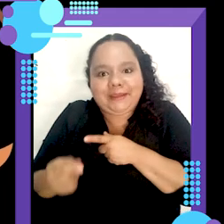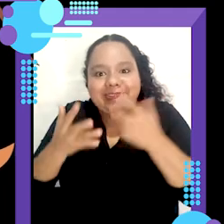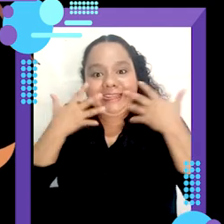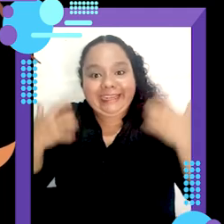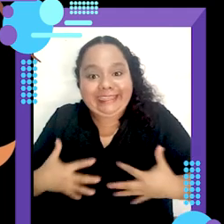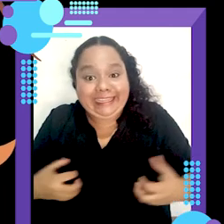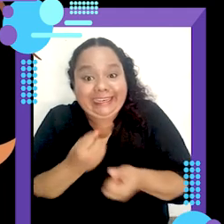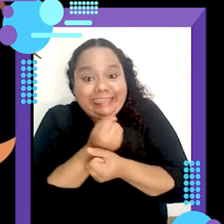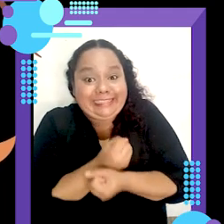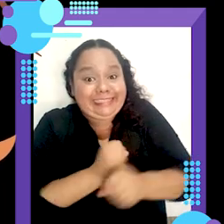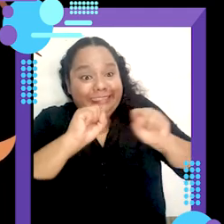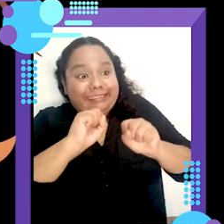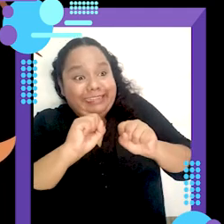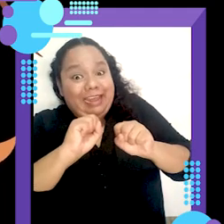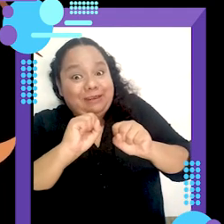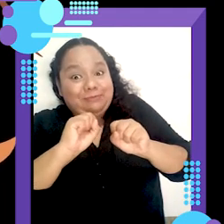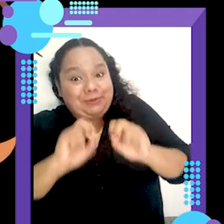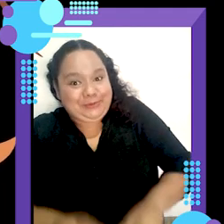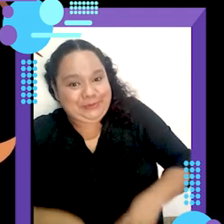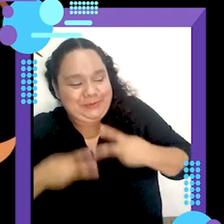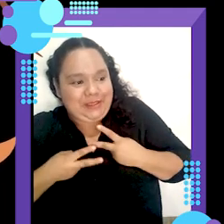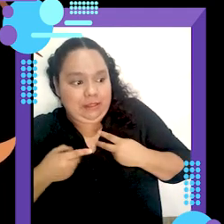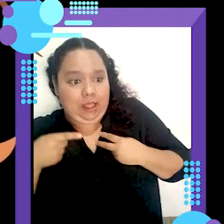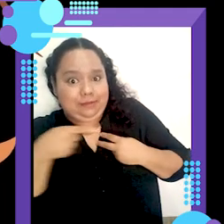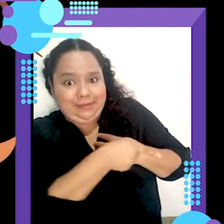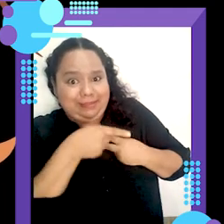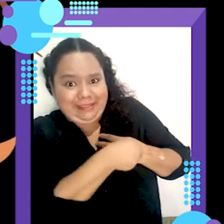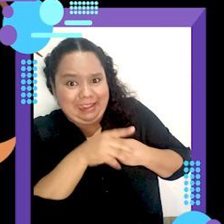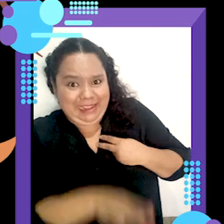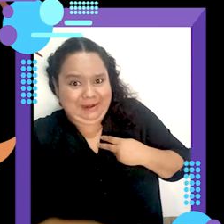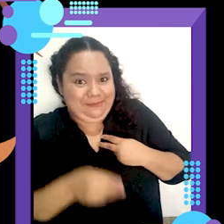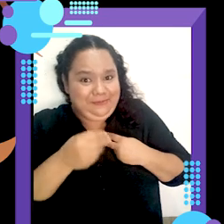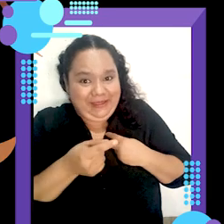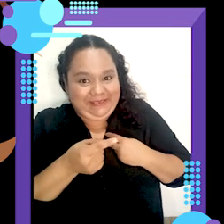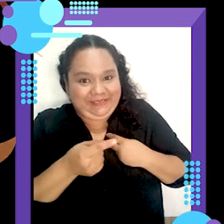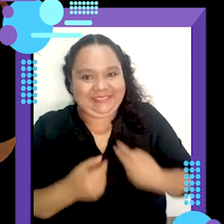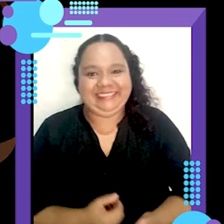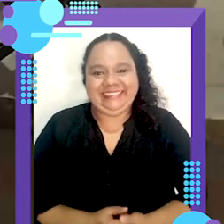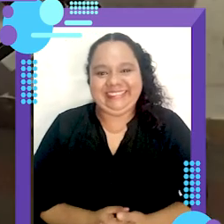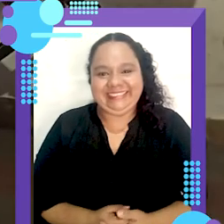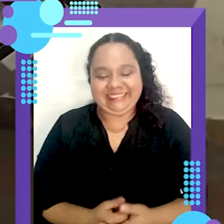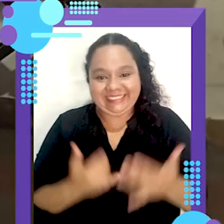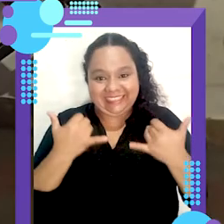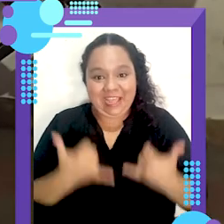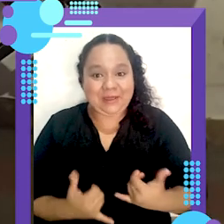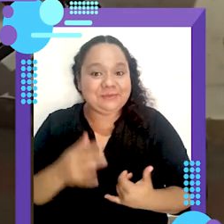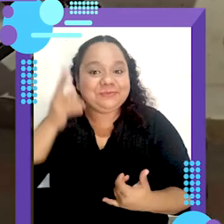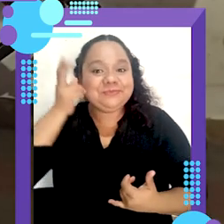se salvó la vida del perro que quería supuestamente comérselo.